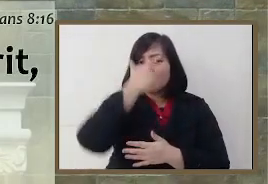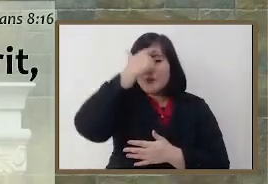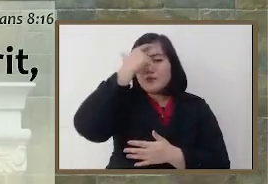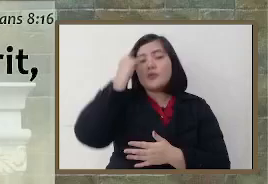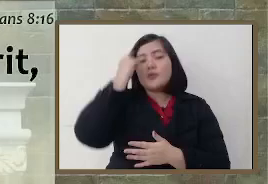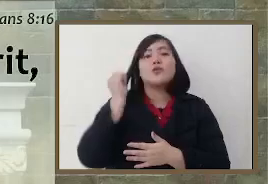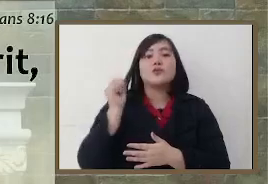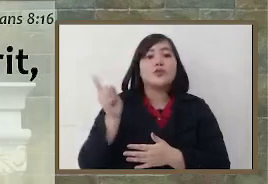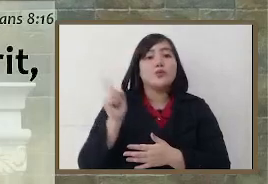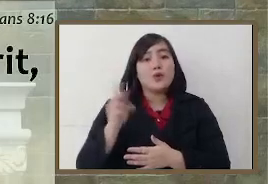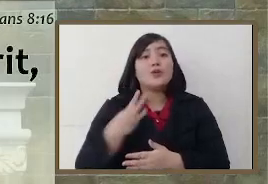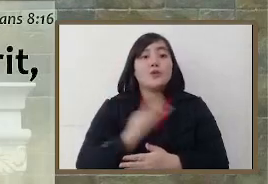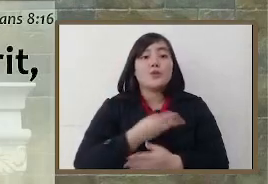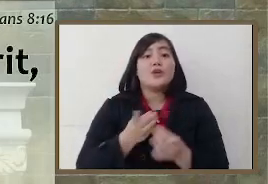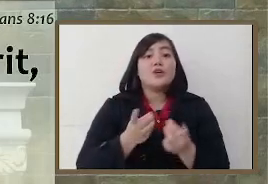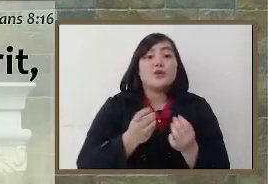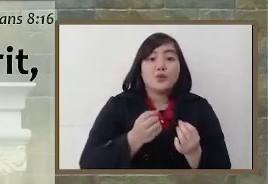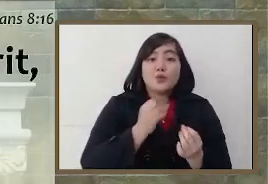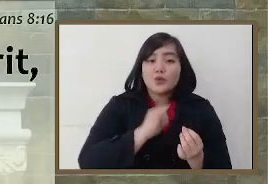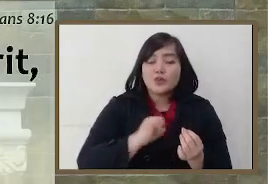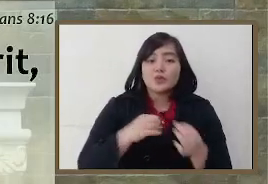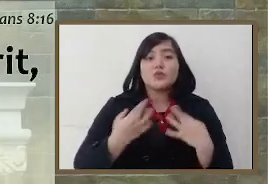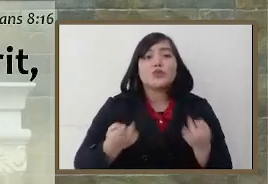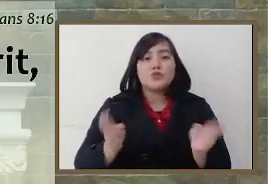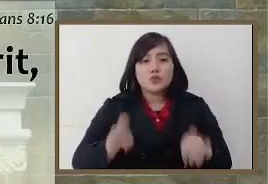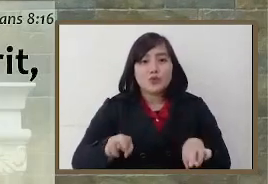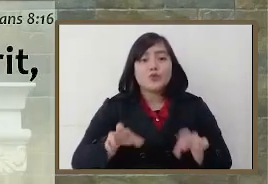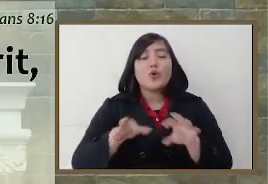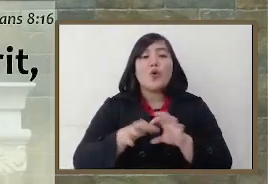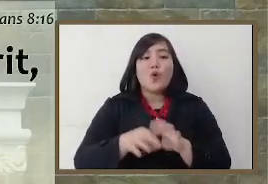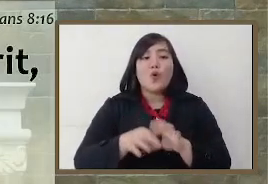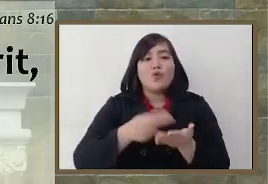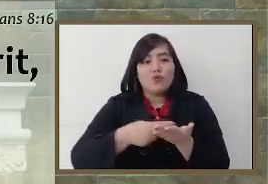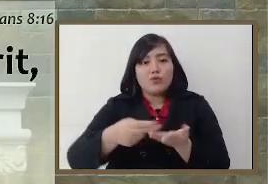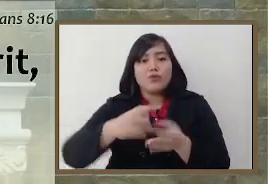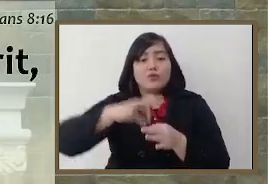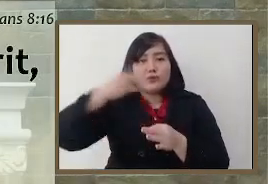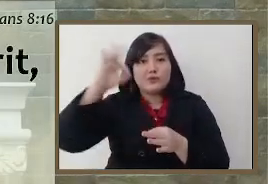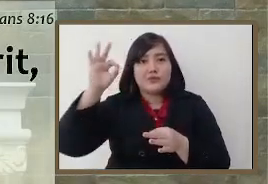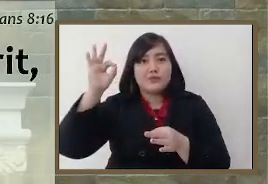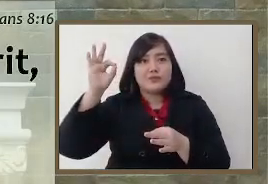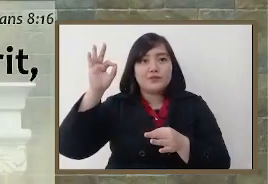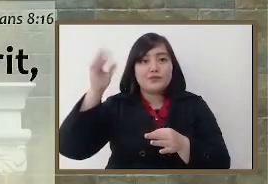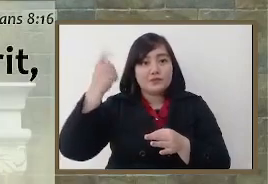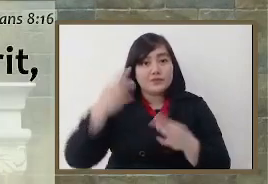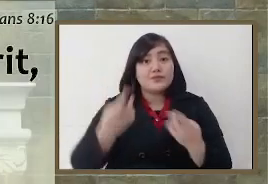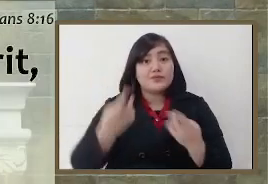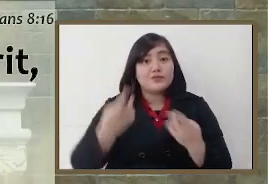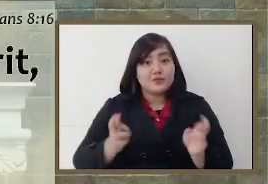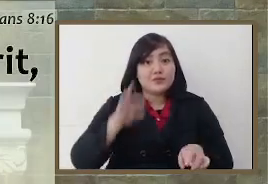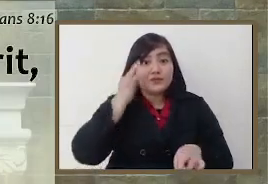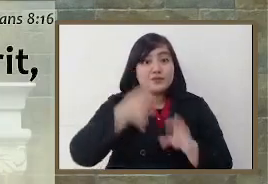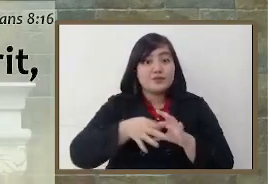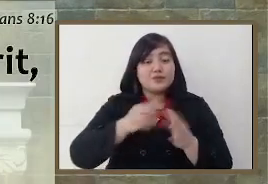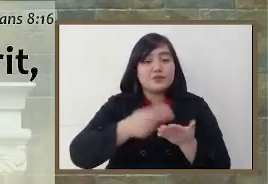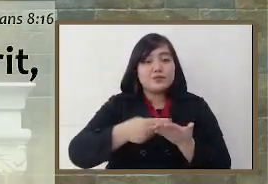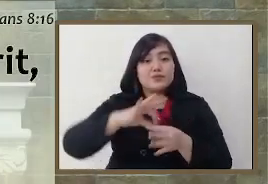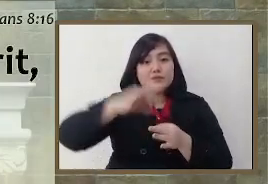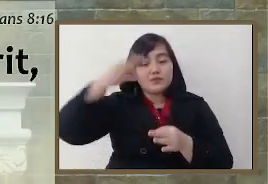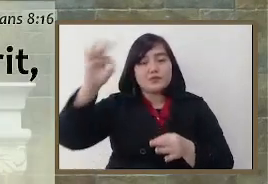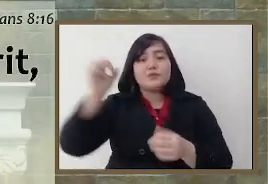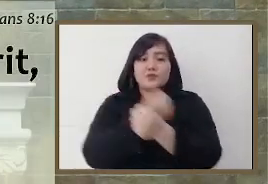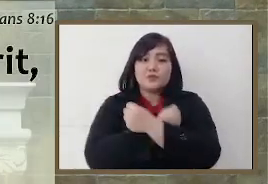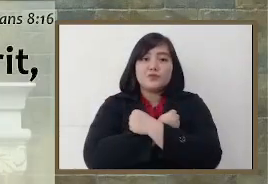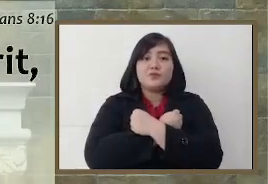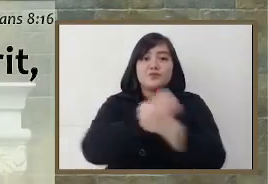natin ay bunga ng Banal na Espiritu. The fruit of the Spirit is what? And what? And